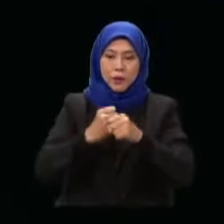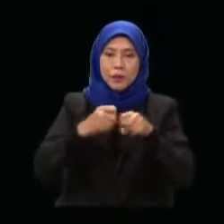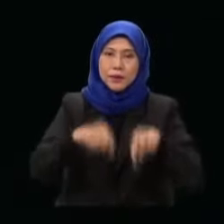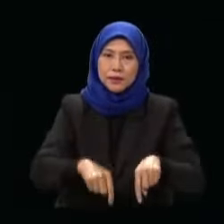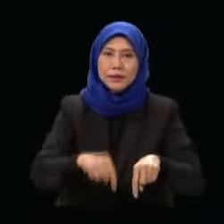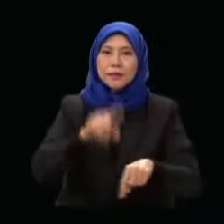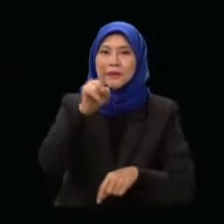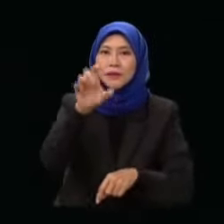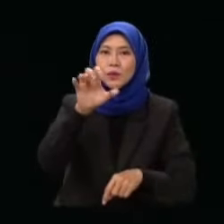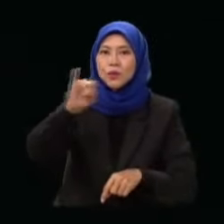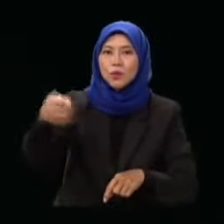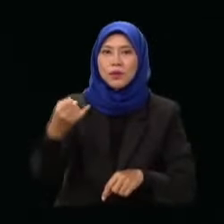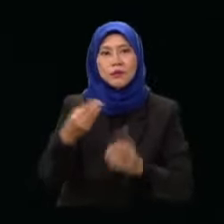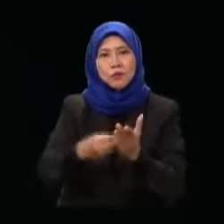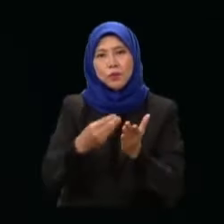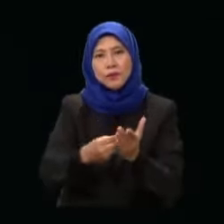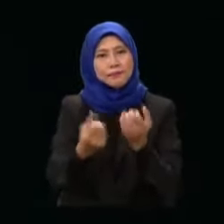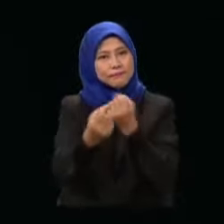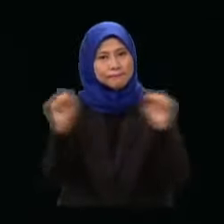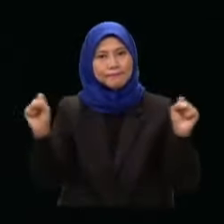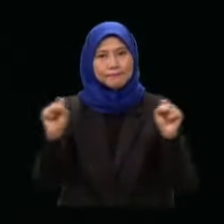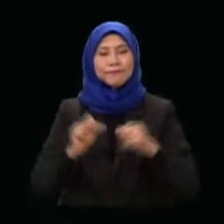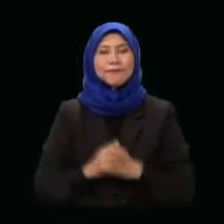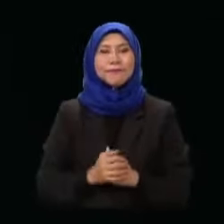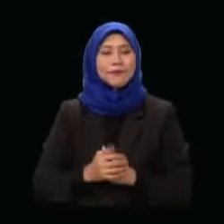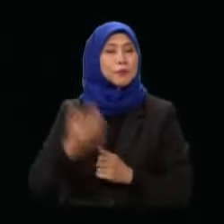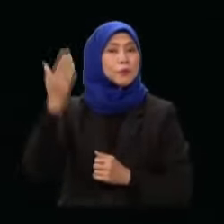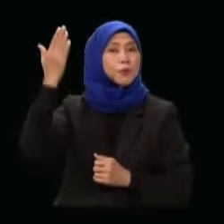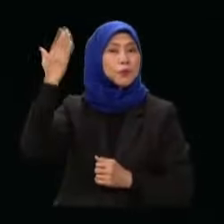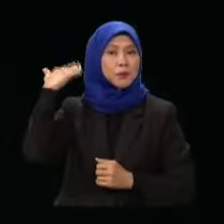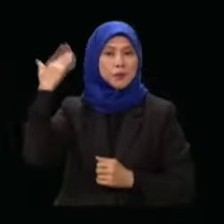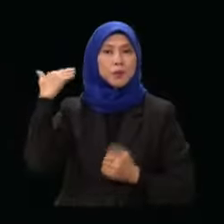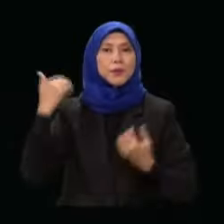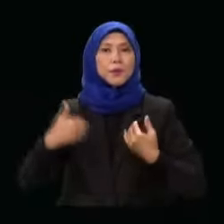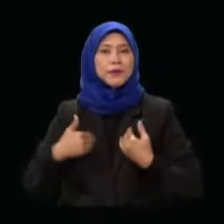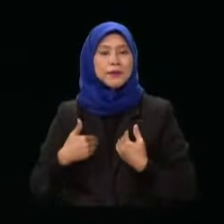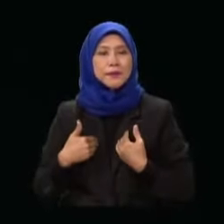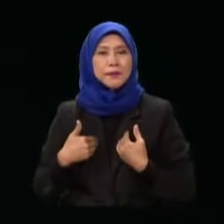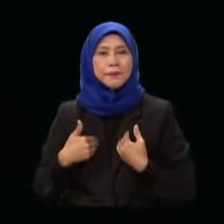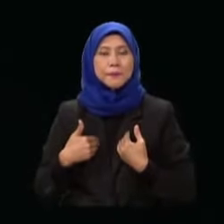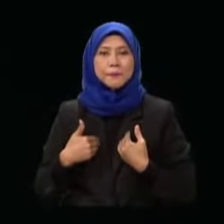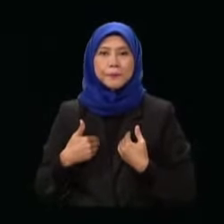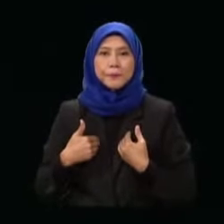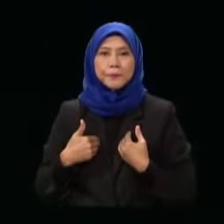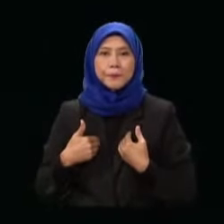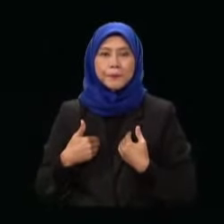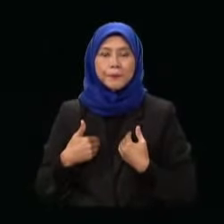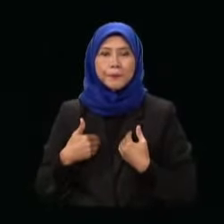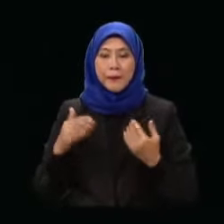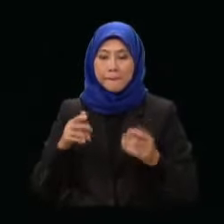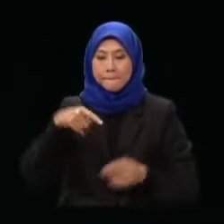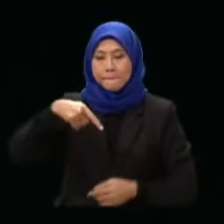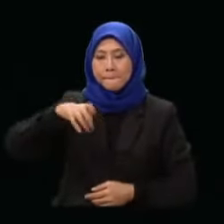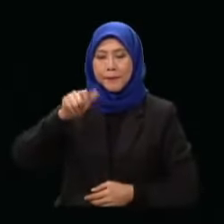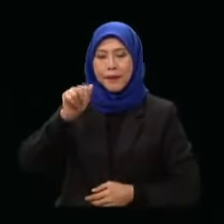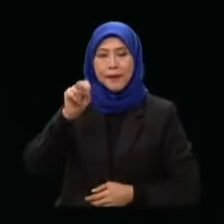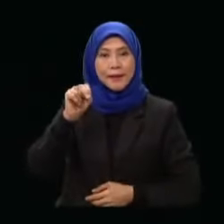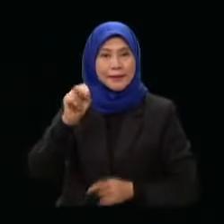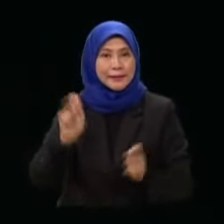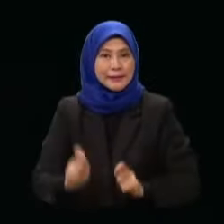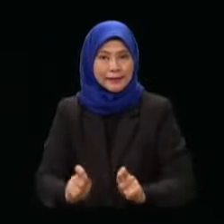dan 100jutaan in a dulu kita The Rise in the blueprint Oke